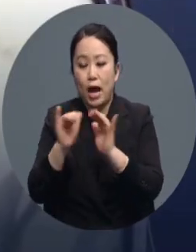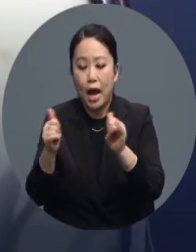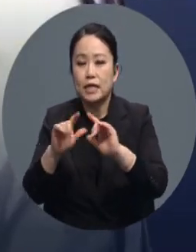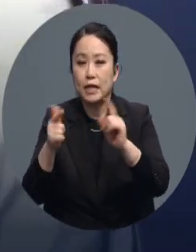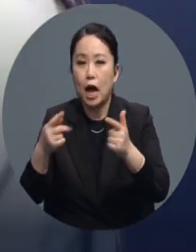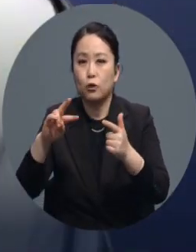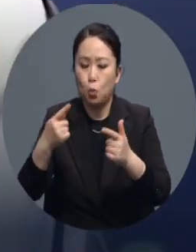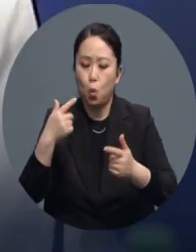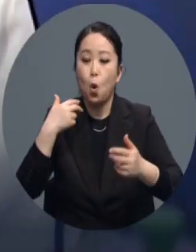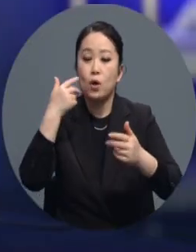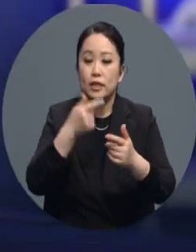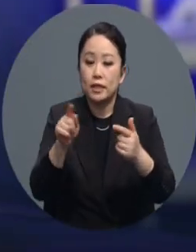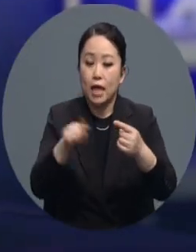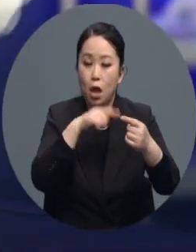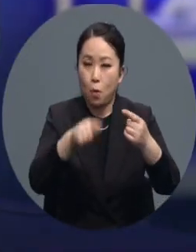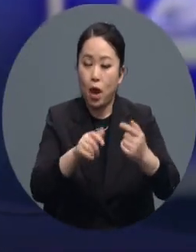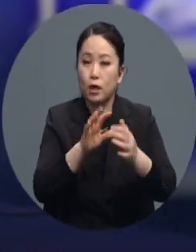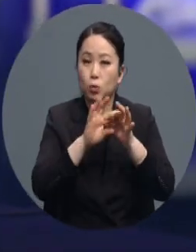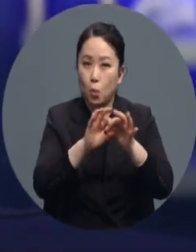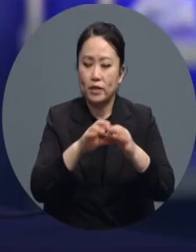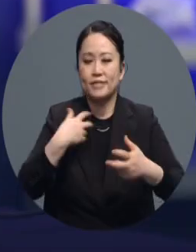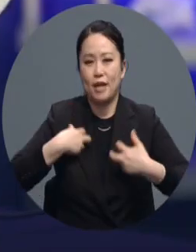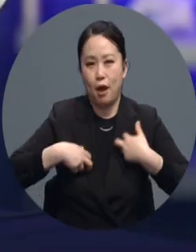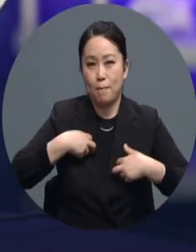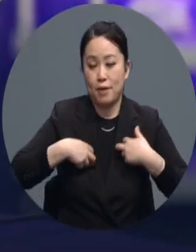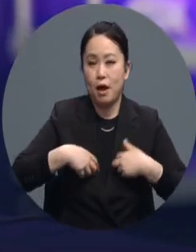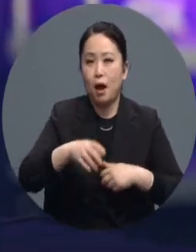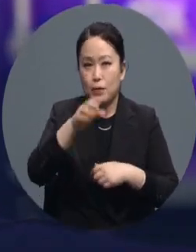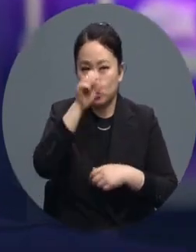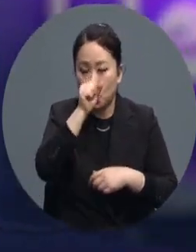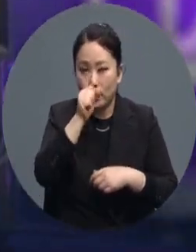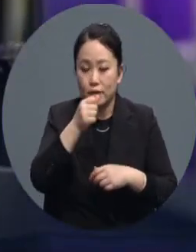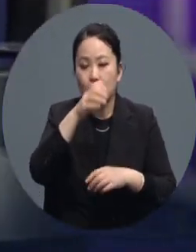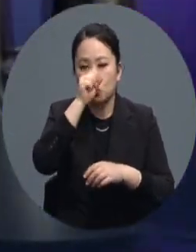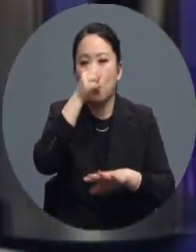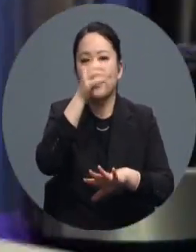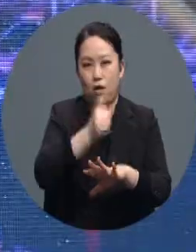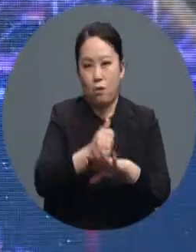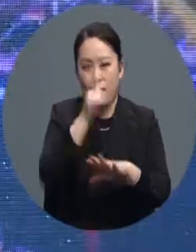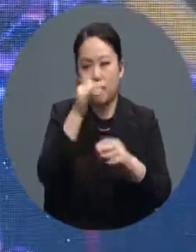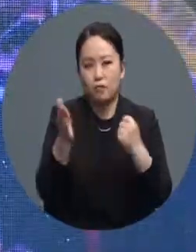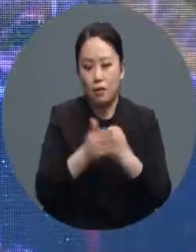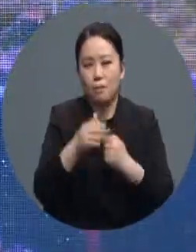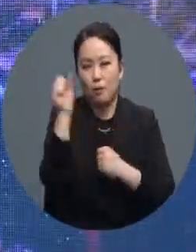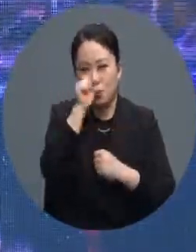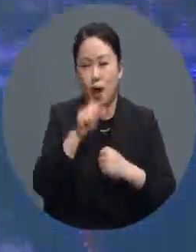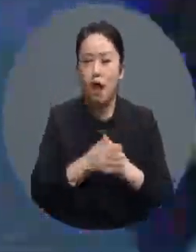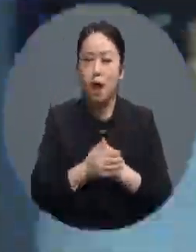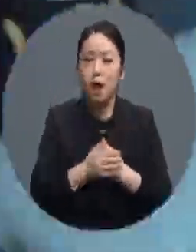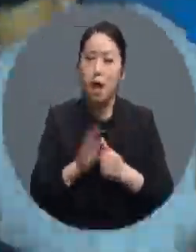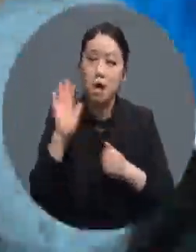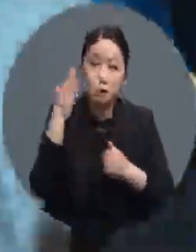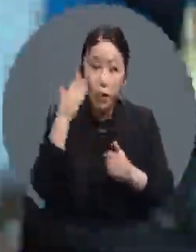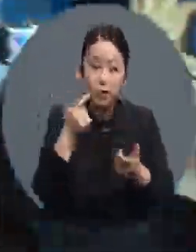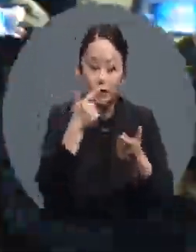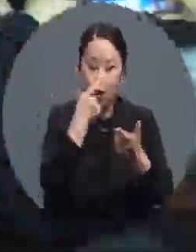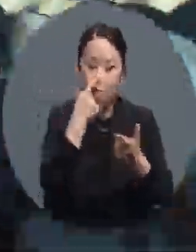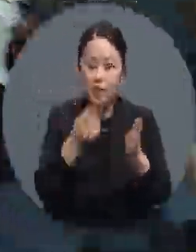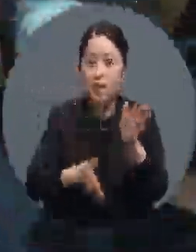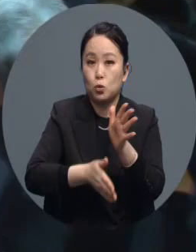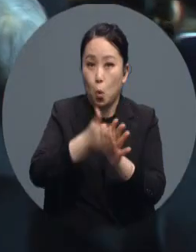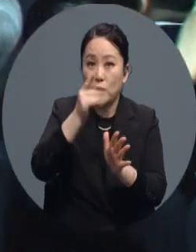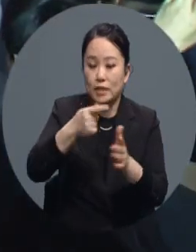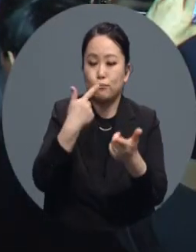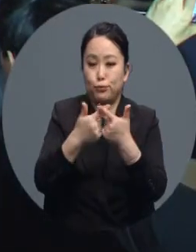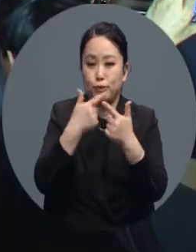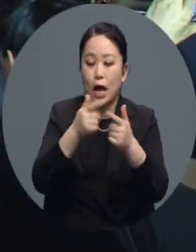임했는데 다행히 그게 좋은 결과로 이어진 것 같아서 굉장히 좋습니다. 부산에서는 최근 커피도시 부산 포럼이